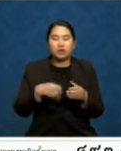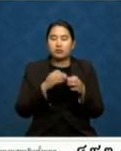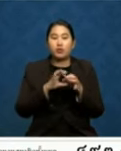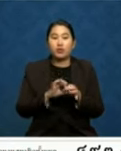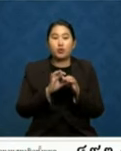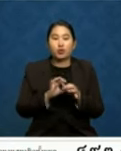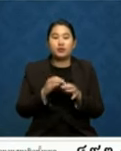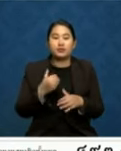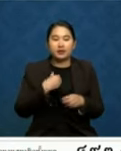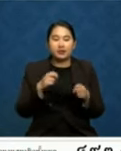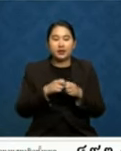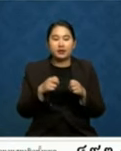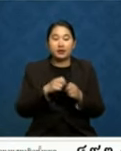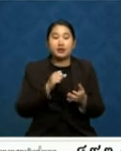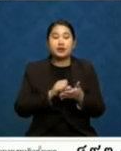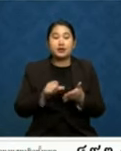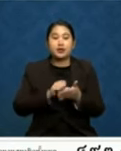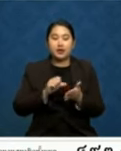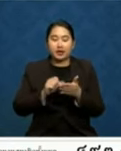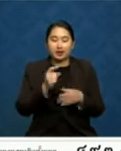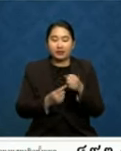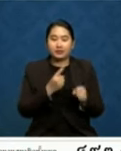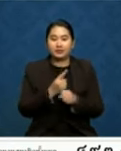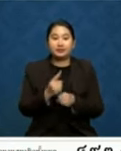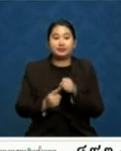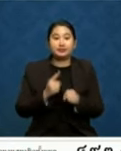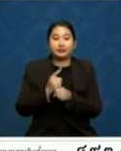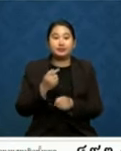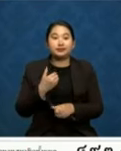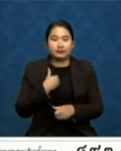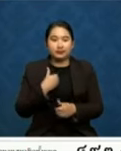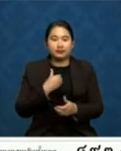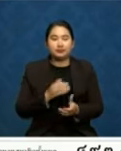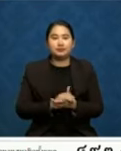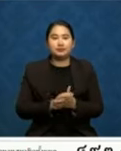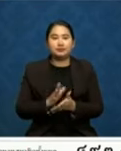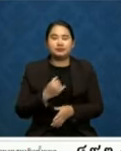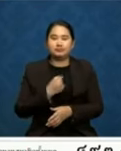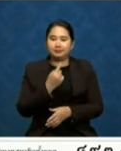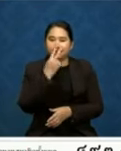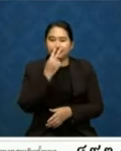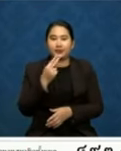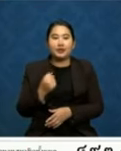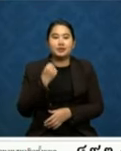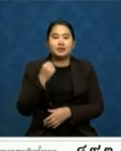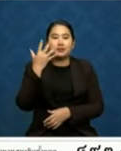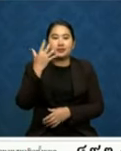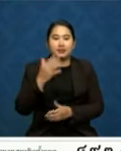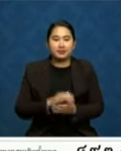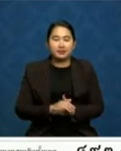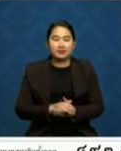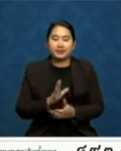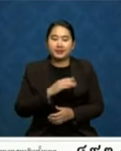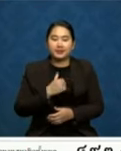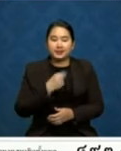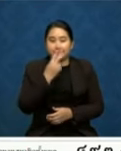ะการแก้ปัญหาเป็นไปในแต่ละปีแต่ละครั้งแต่ละคราวไม่มีความมั่นคงไม่มีความแน่นอนดิฉันคิดว่าข้อเส